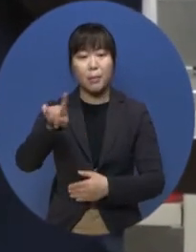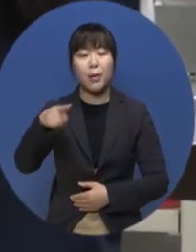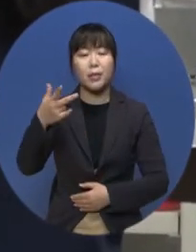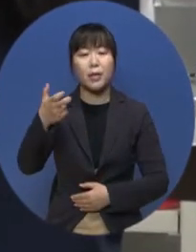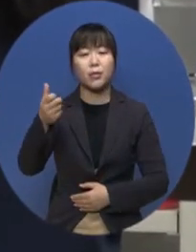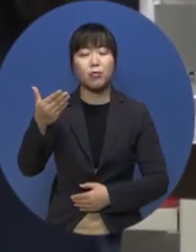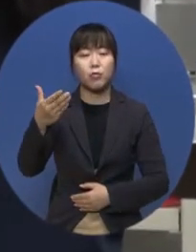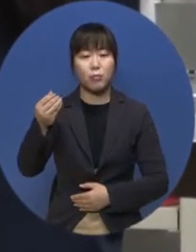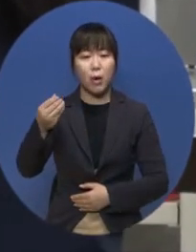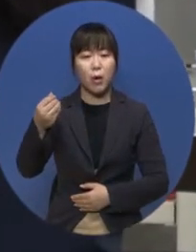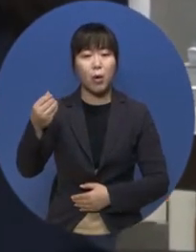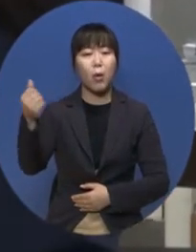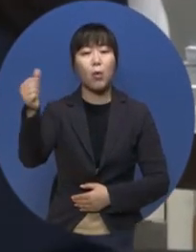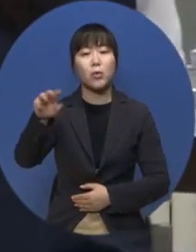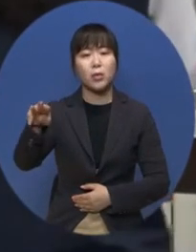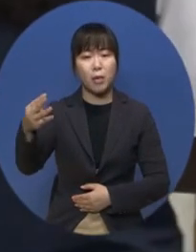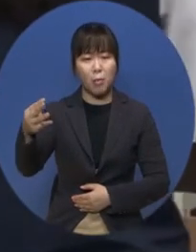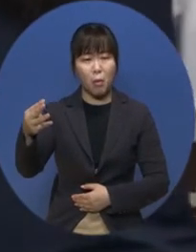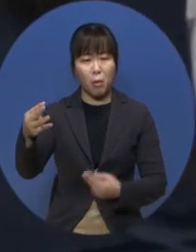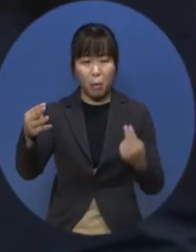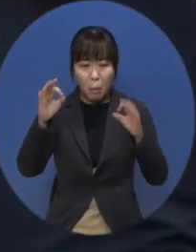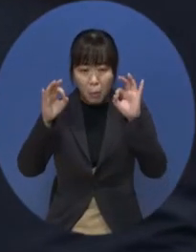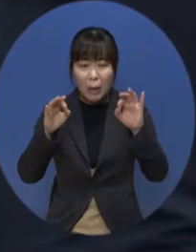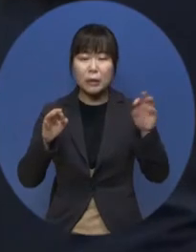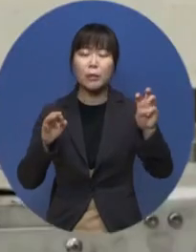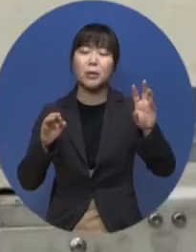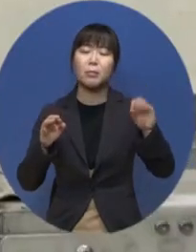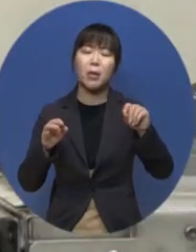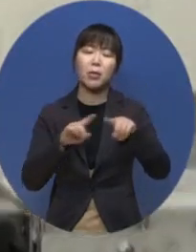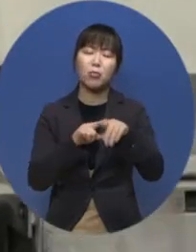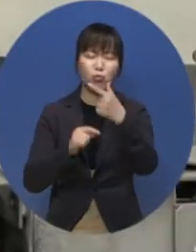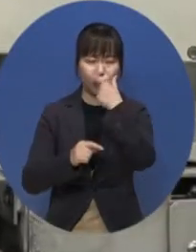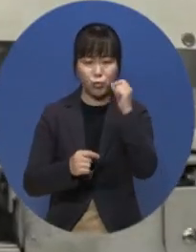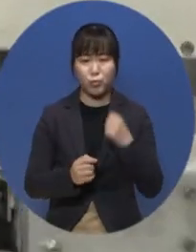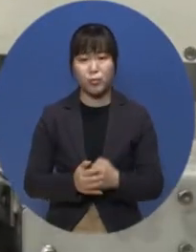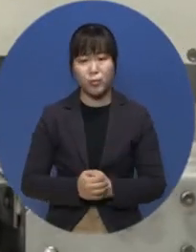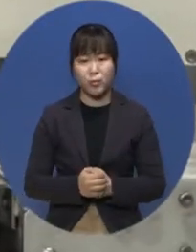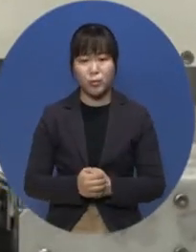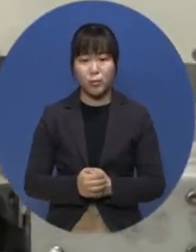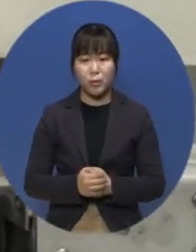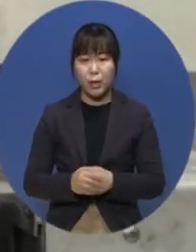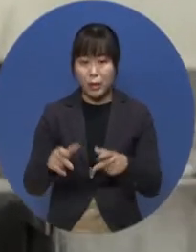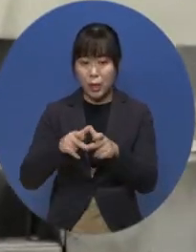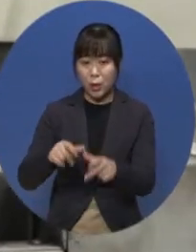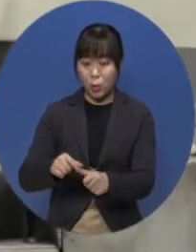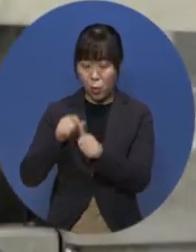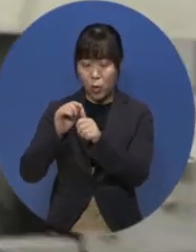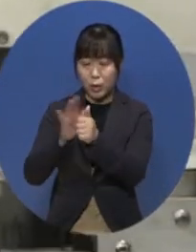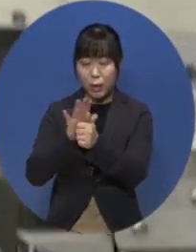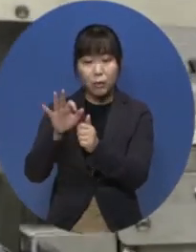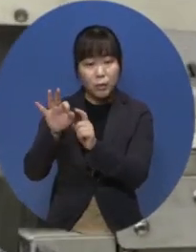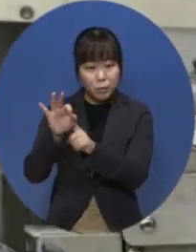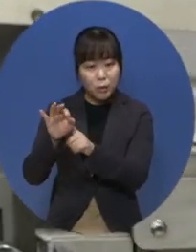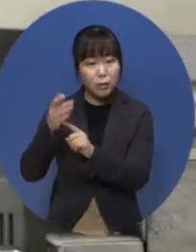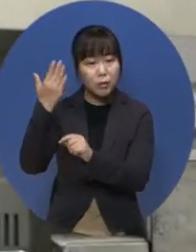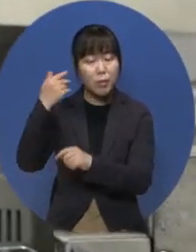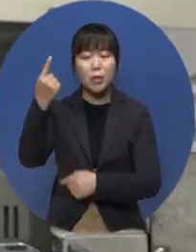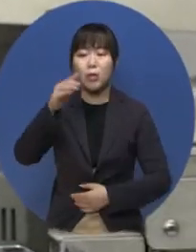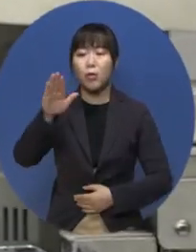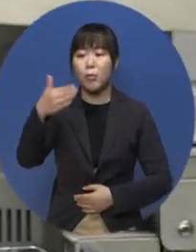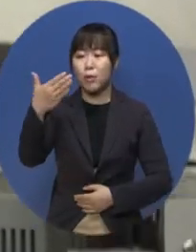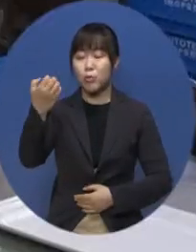15,300 원 에 비하면 30여 만 원이 모자랍니다 장애인 고용 장려금 은 지난